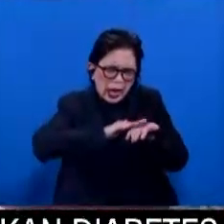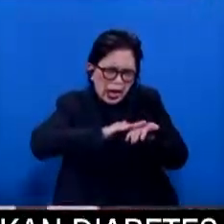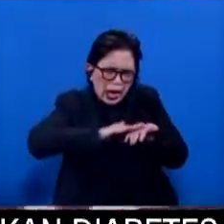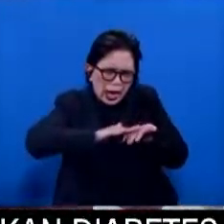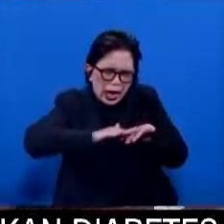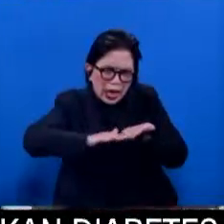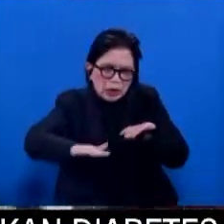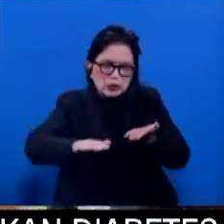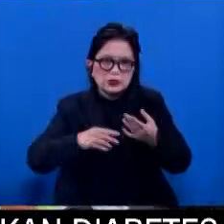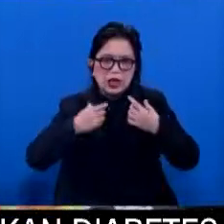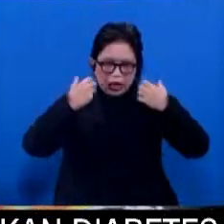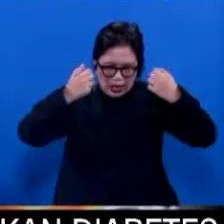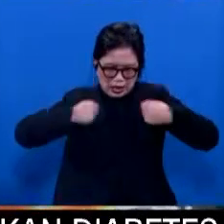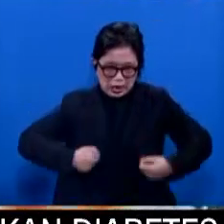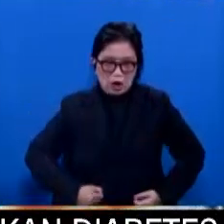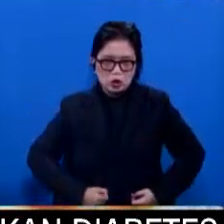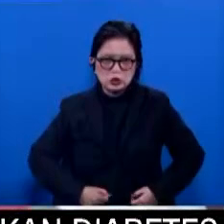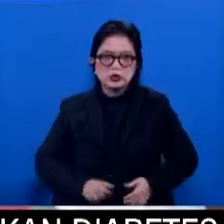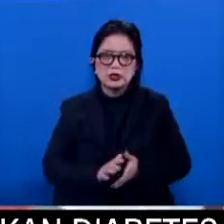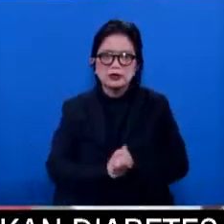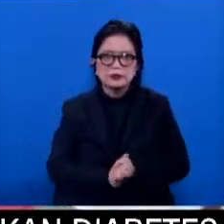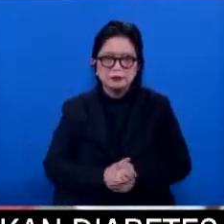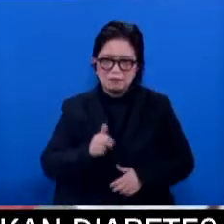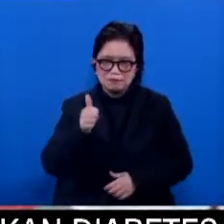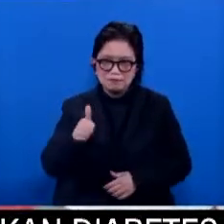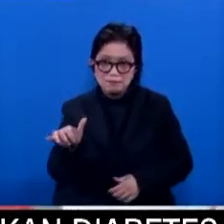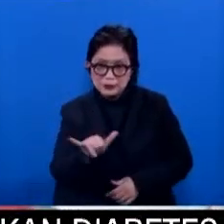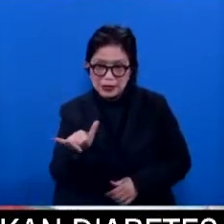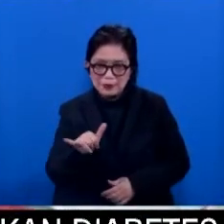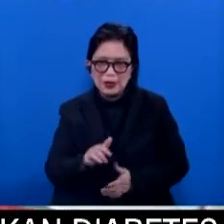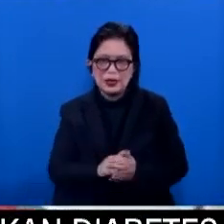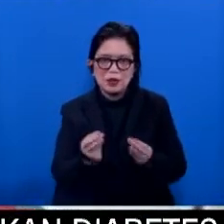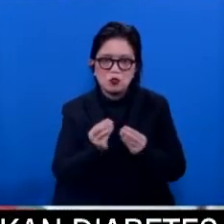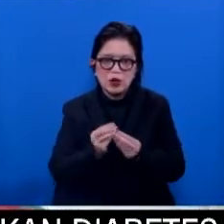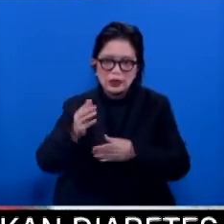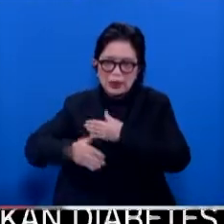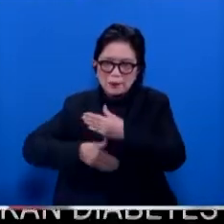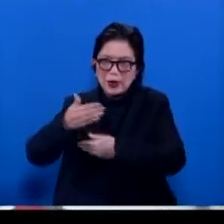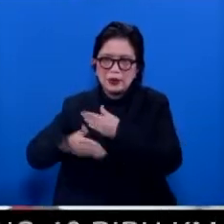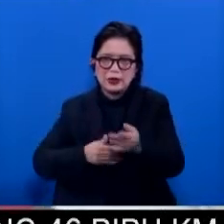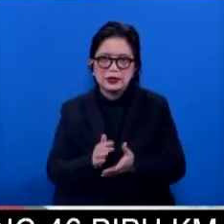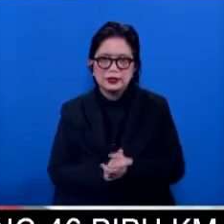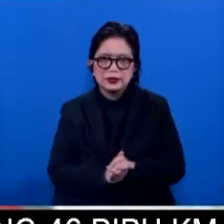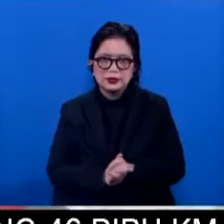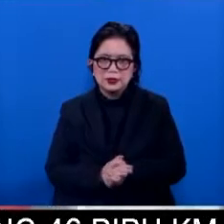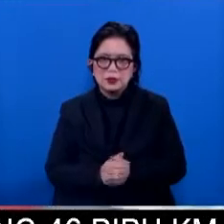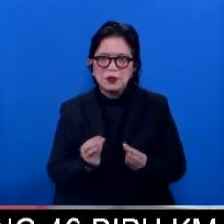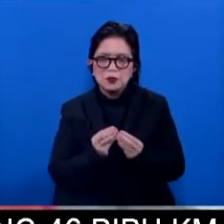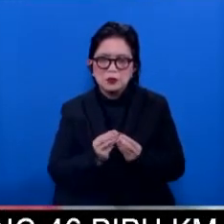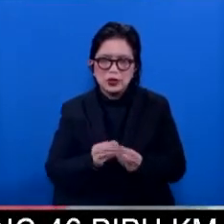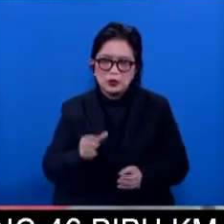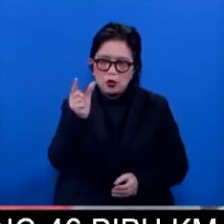kaos ini tidak kalah dengan produk pabrikan. Nah, ini ingin menarik anak-anak muda untuk